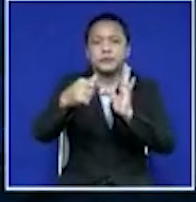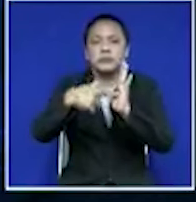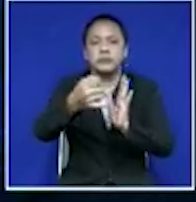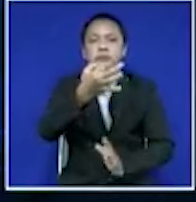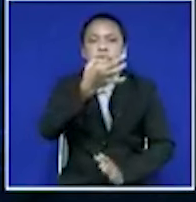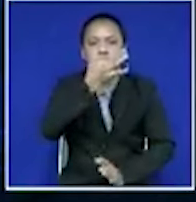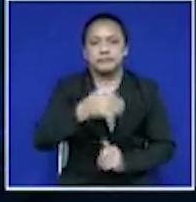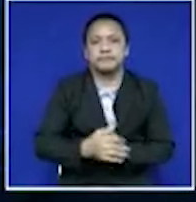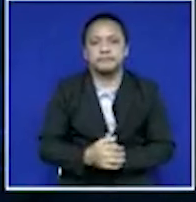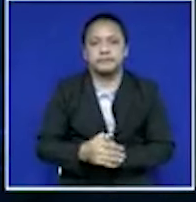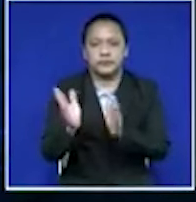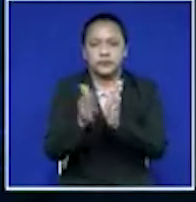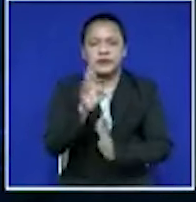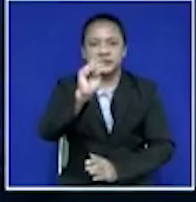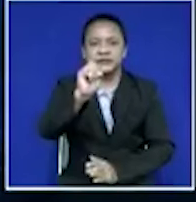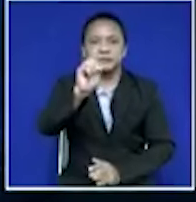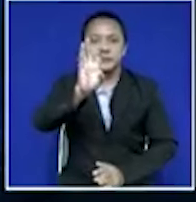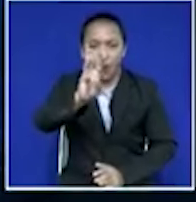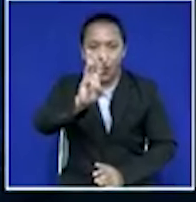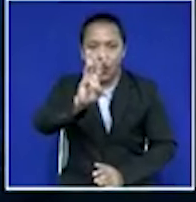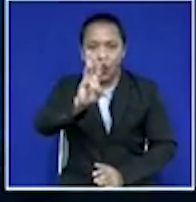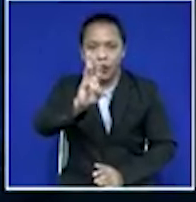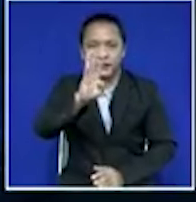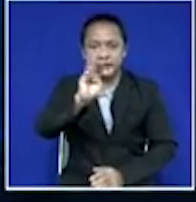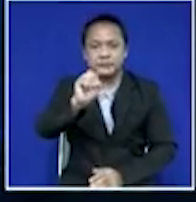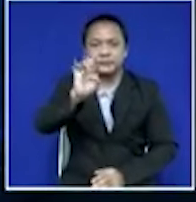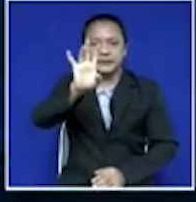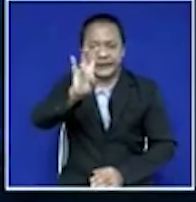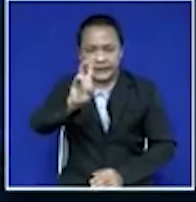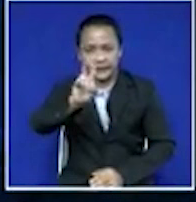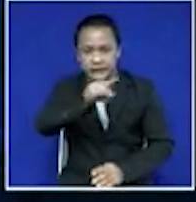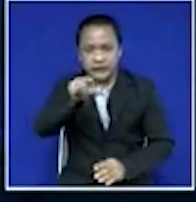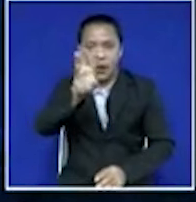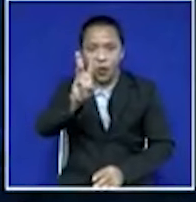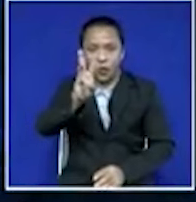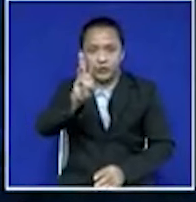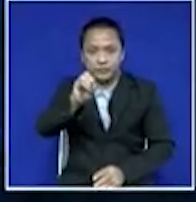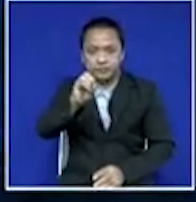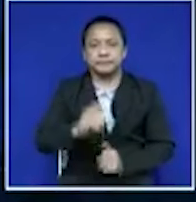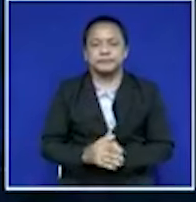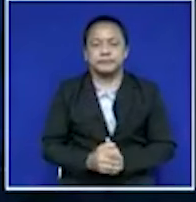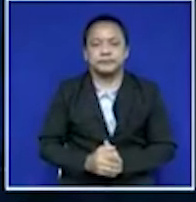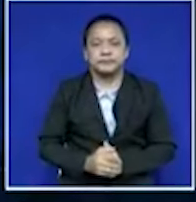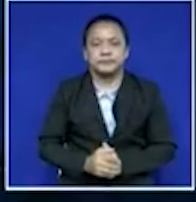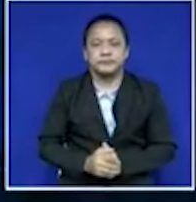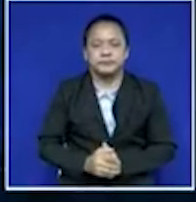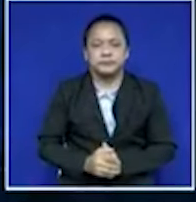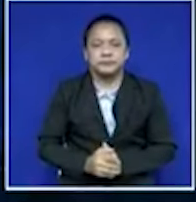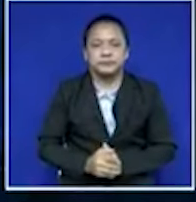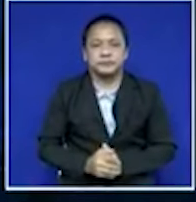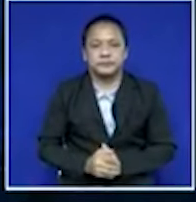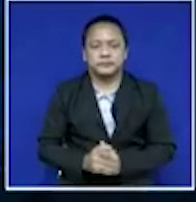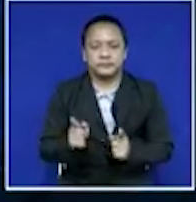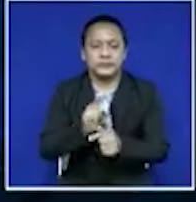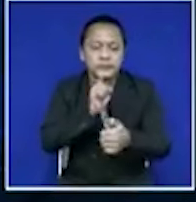ครับรายที่46นะครับ47ถึงทั้งถึง60ในอีกสไลด์หนึ่งนี้นะครับก็จะเห็นภาพ